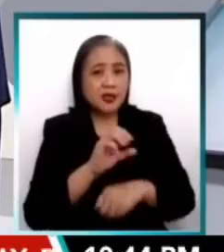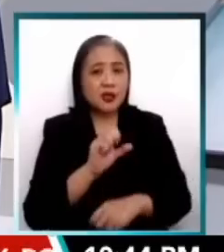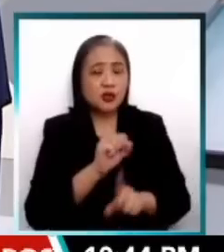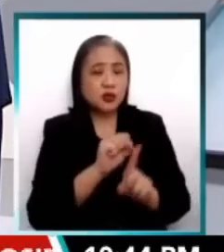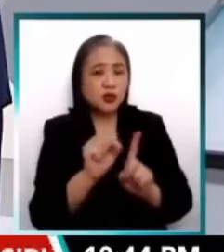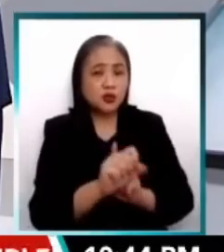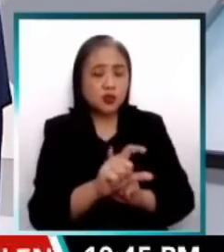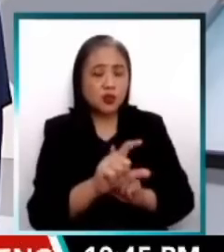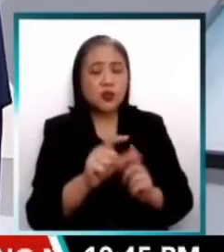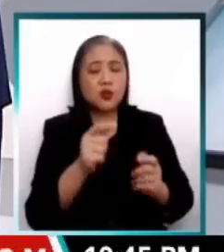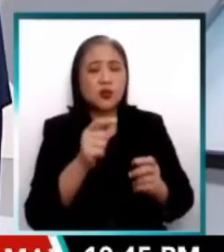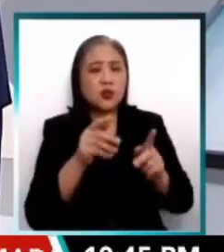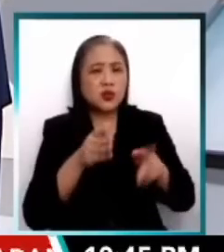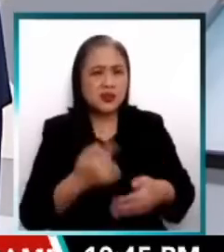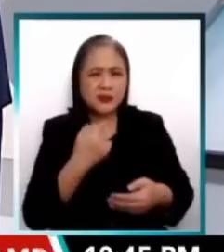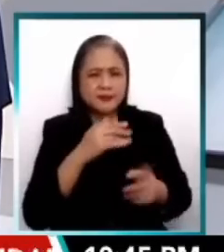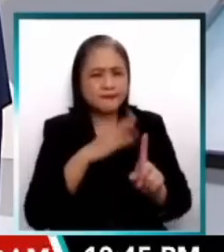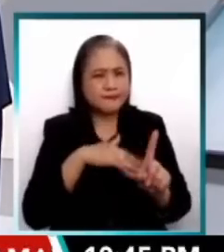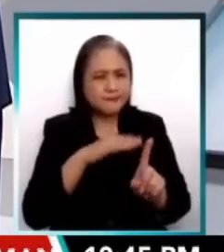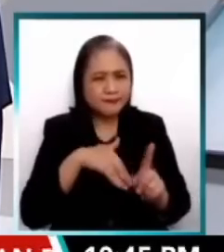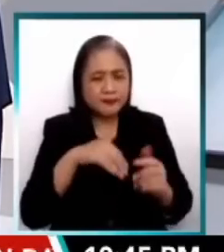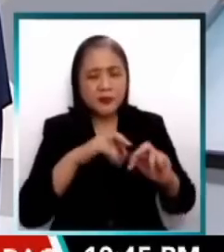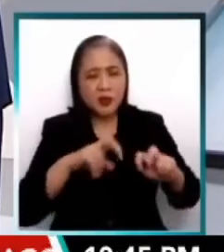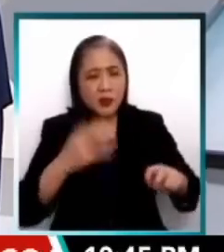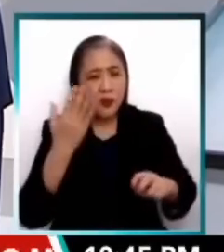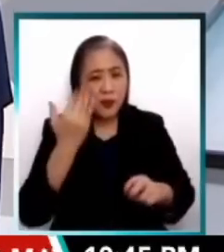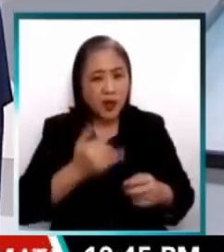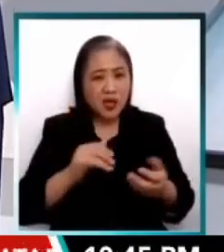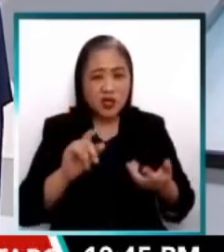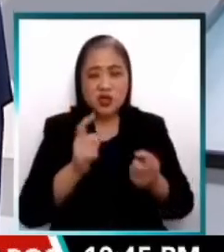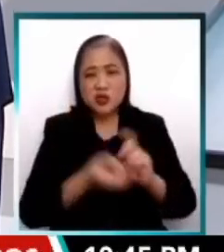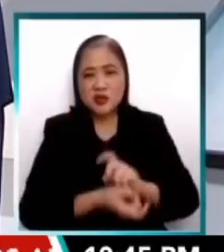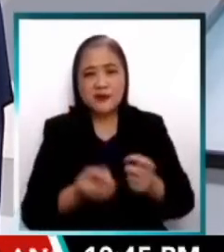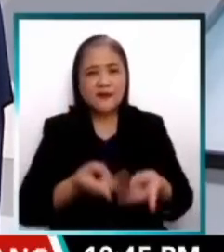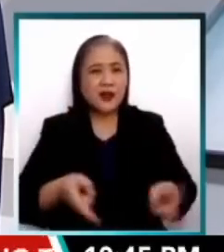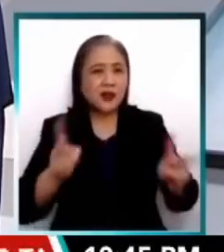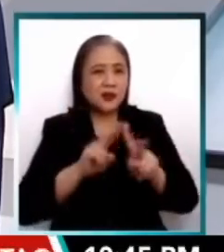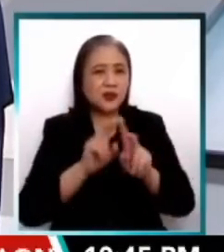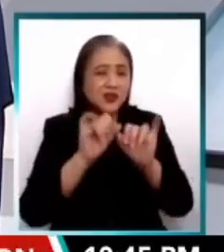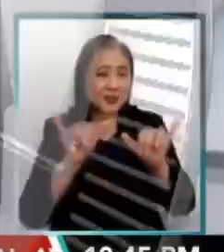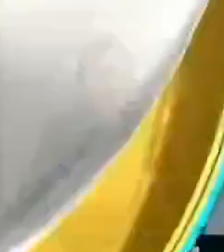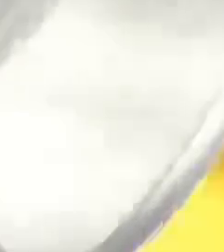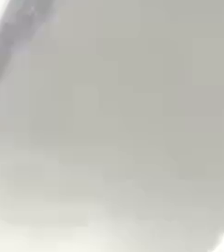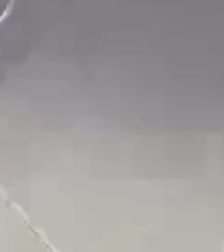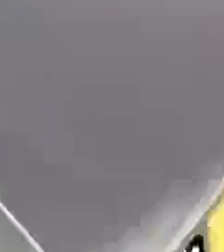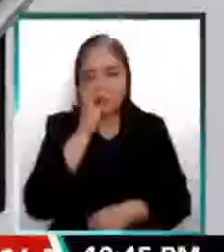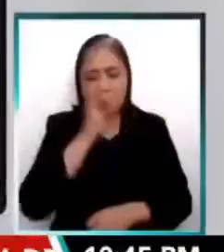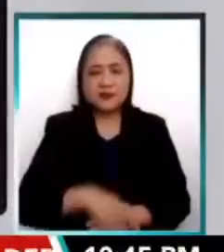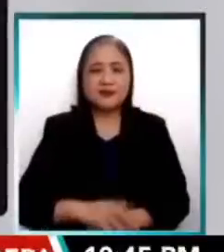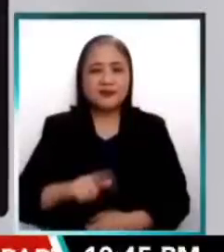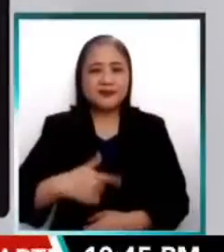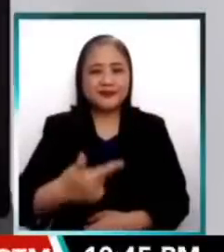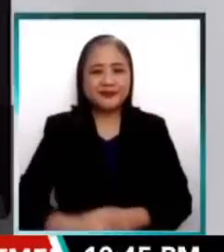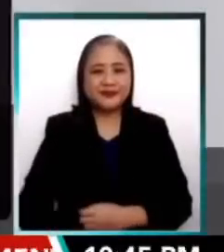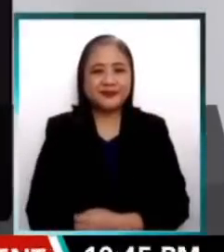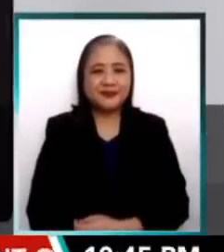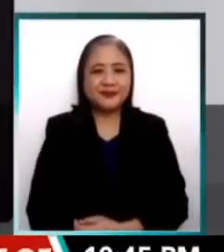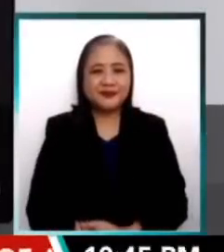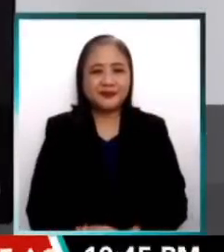dahil posibleng makaapekto ito sa value system ng mga Pilipino. May report si Katrina Son.